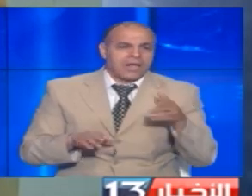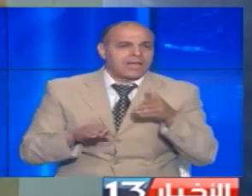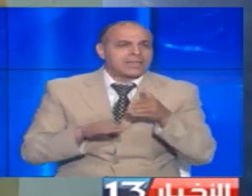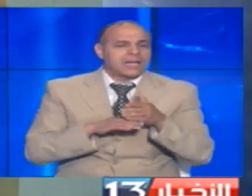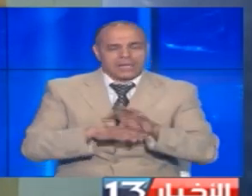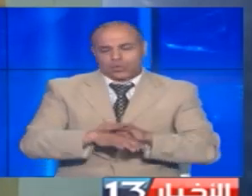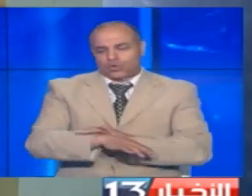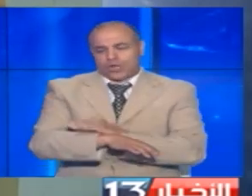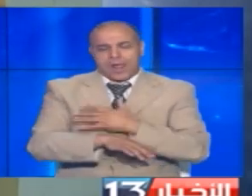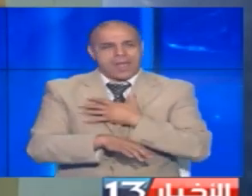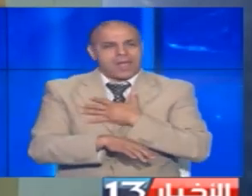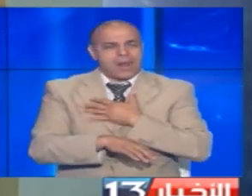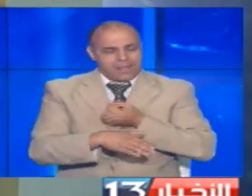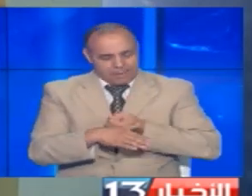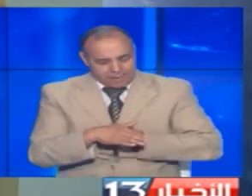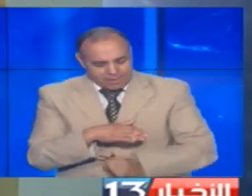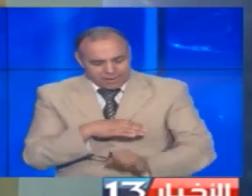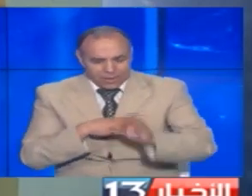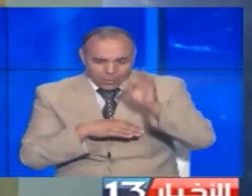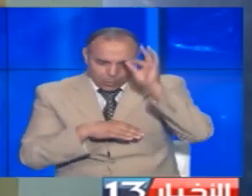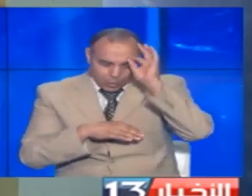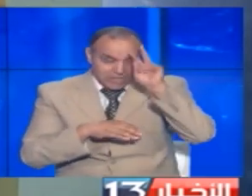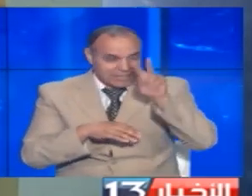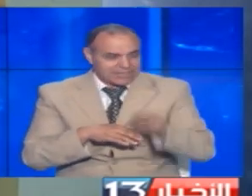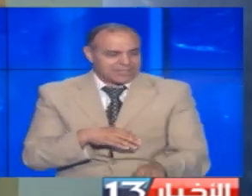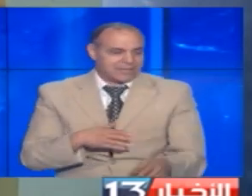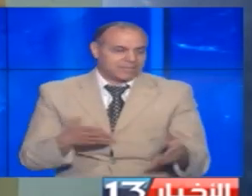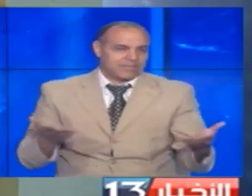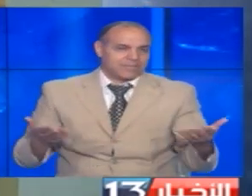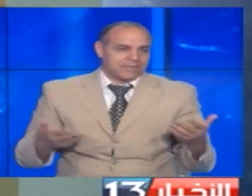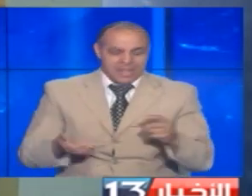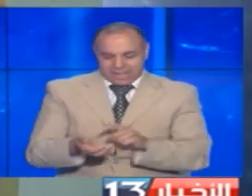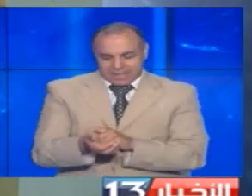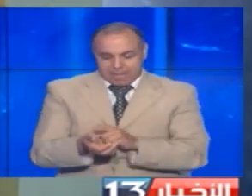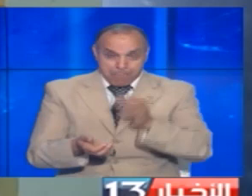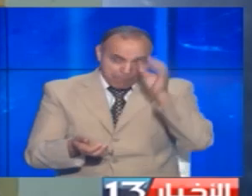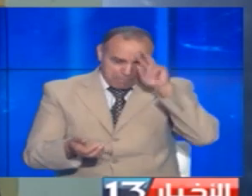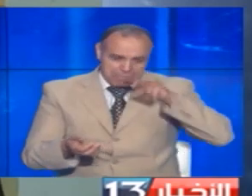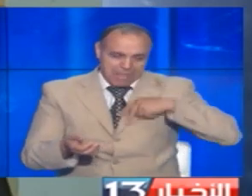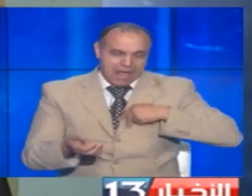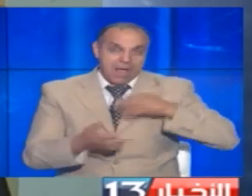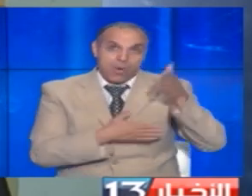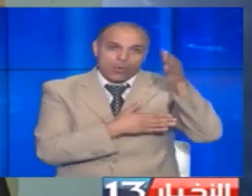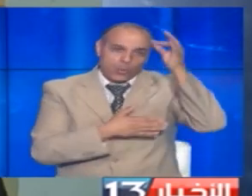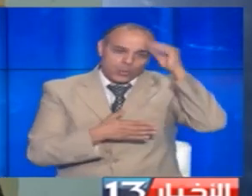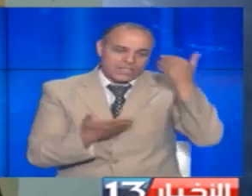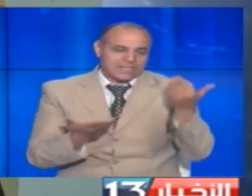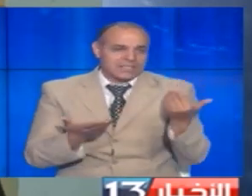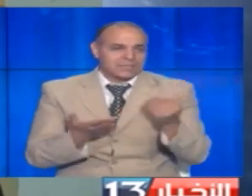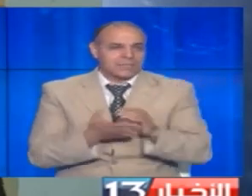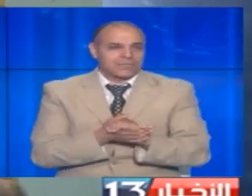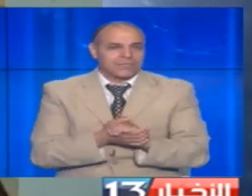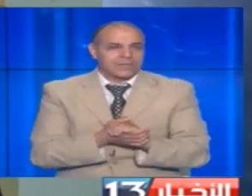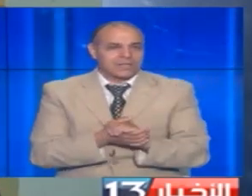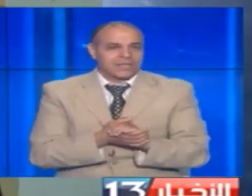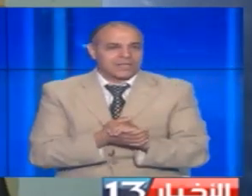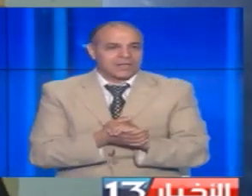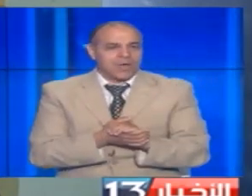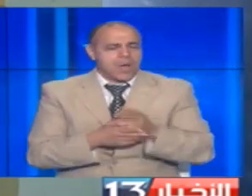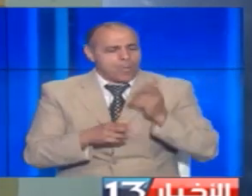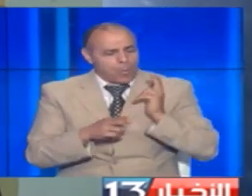تشعر انك ولد في تراب حقيقي وفي ارض حقيقيه ورغم سنوات